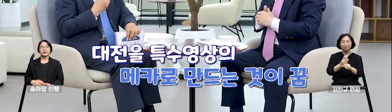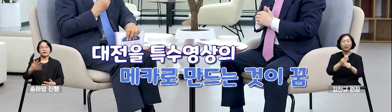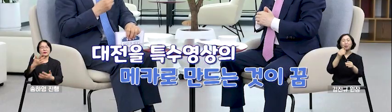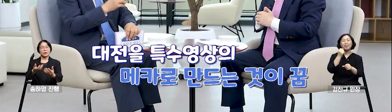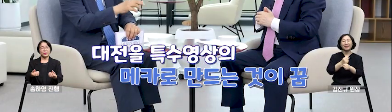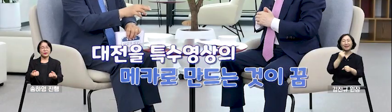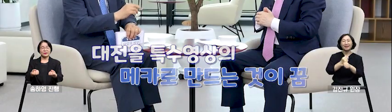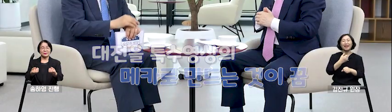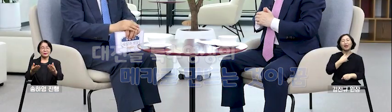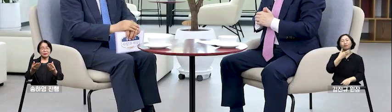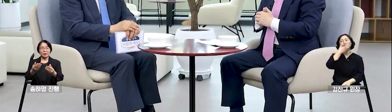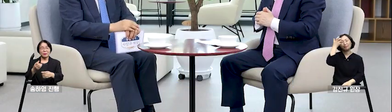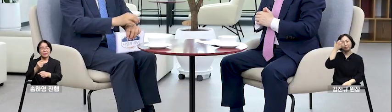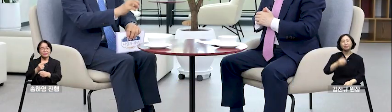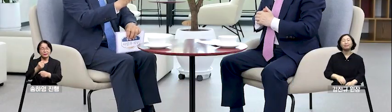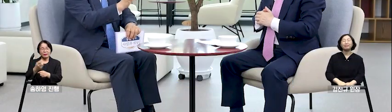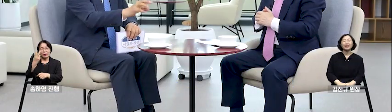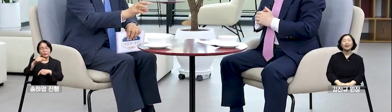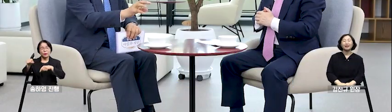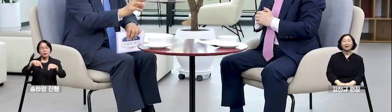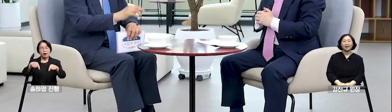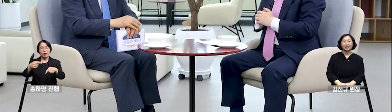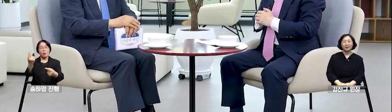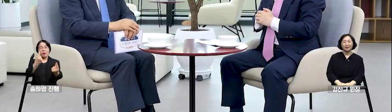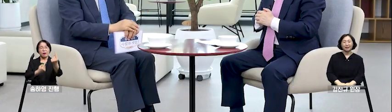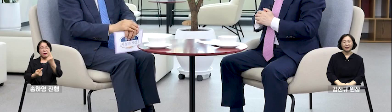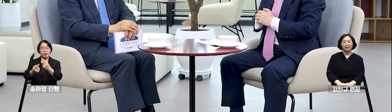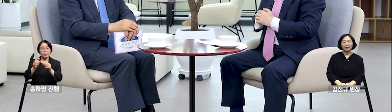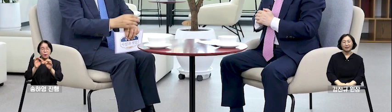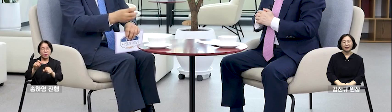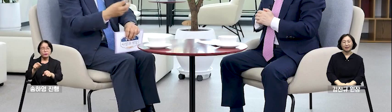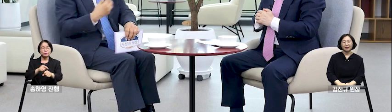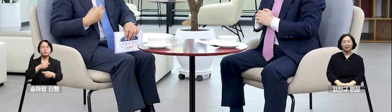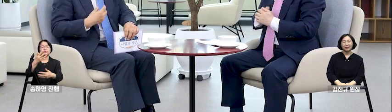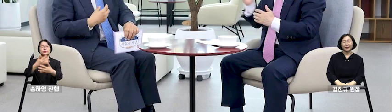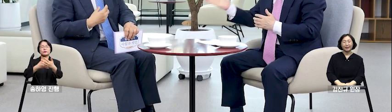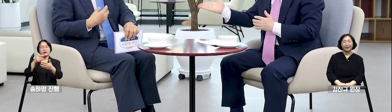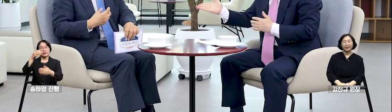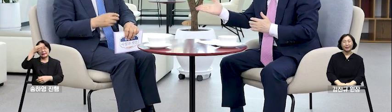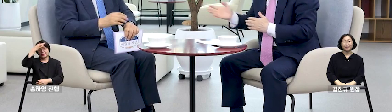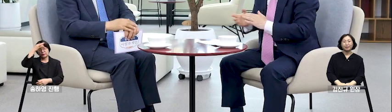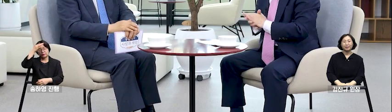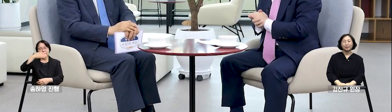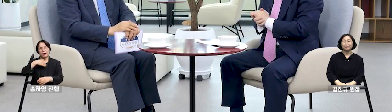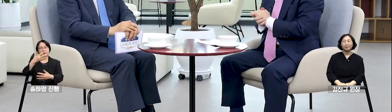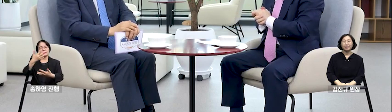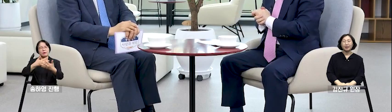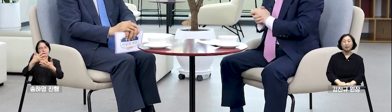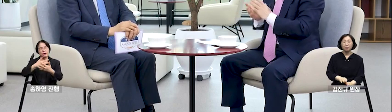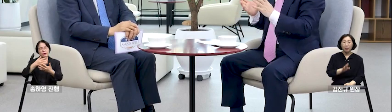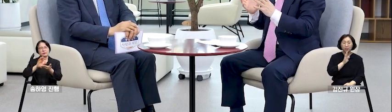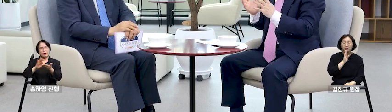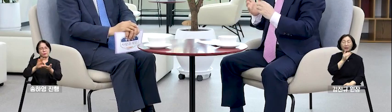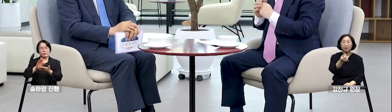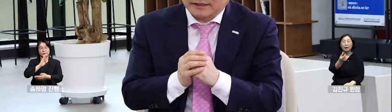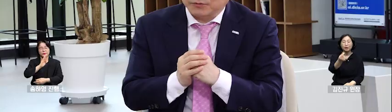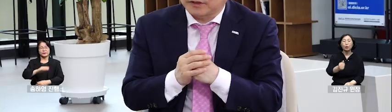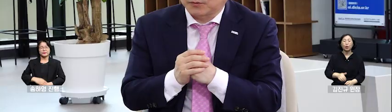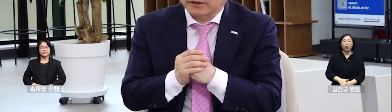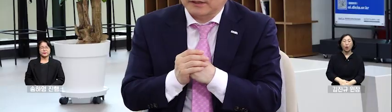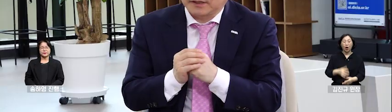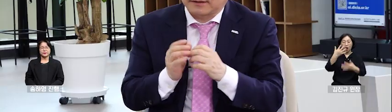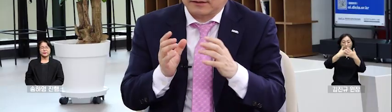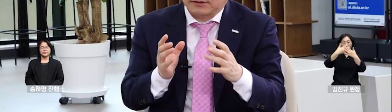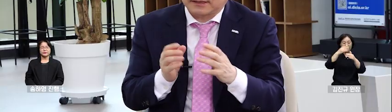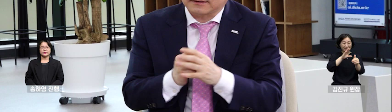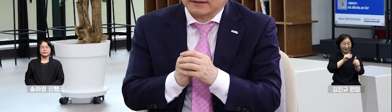나감 독자들도 거 모아서 보고서 요 특수 영상 기술을 내 영화의 좀 전했다 정확히 말씀 하셨는데 영화를 찍는